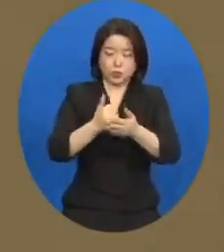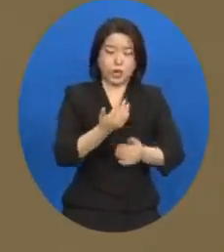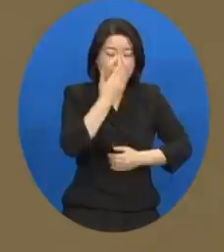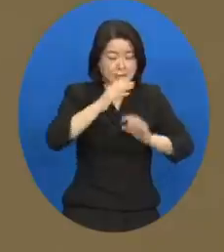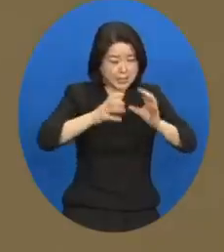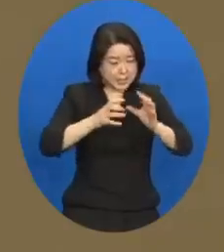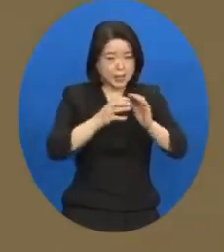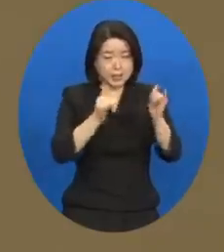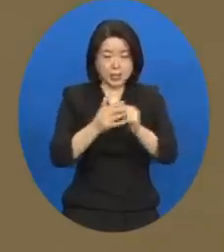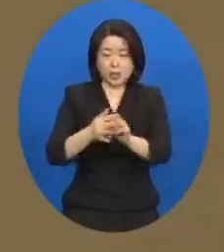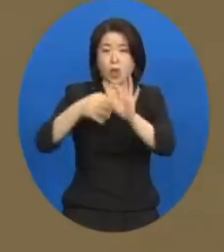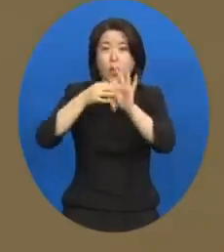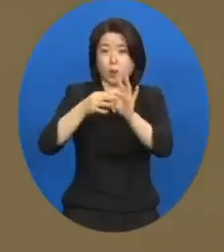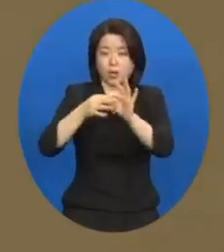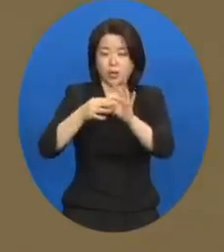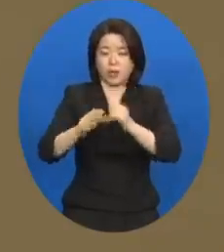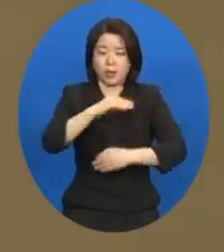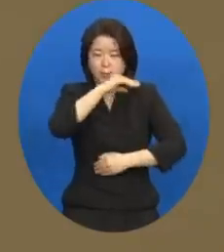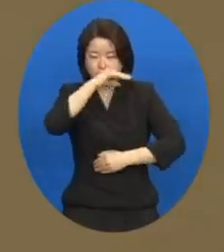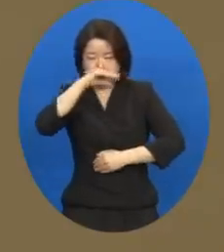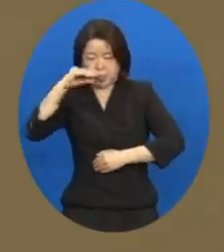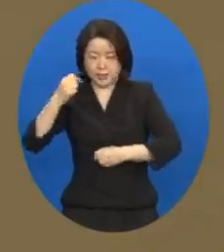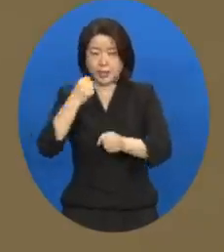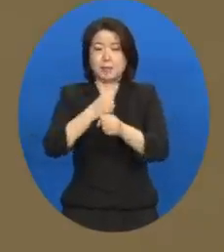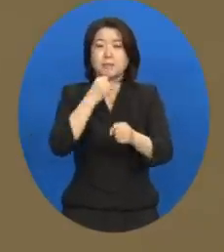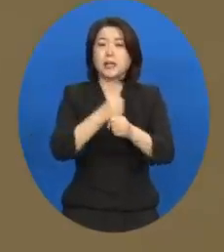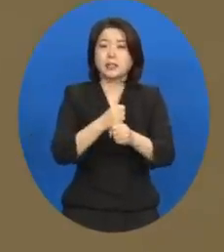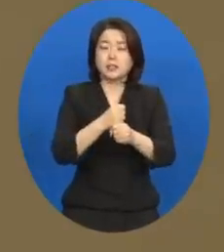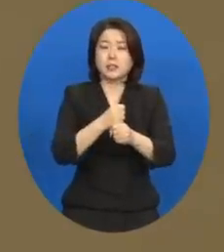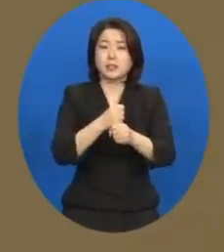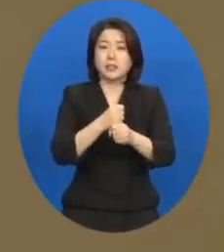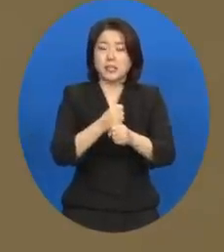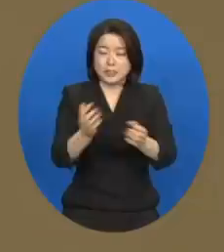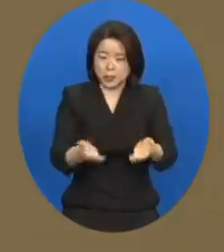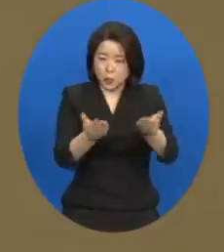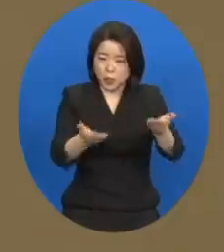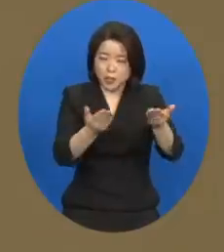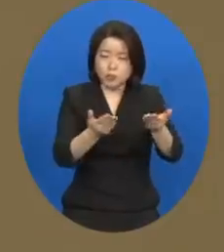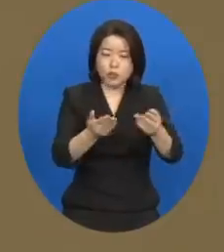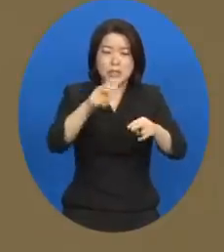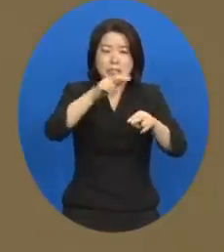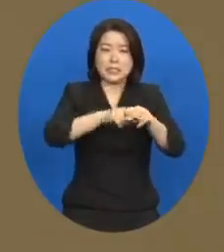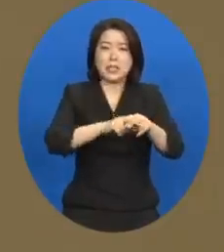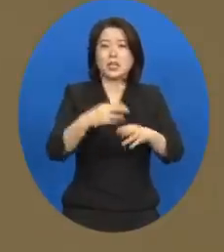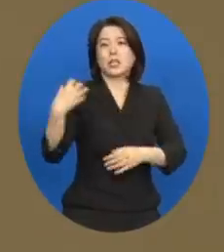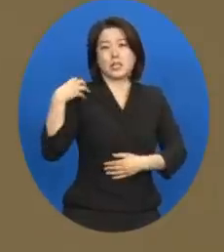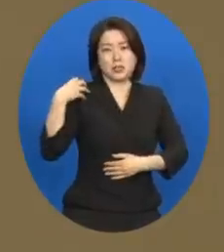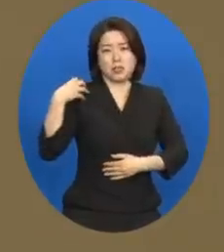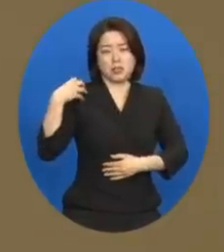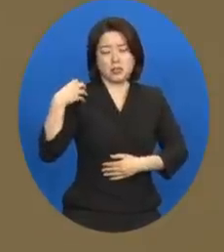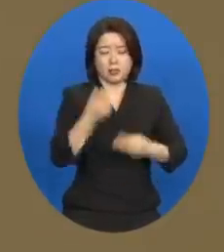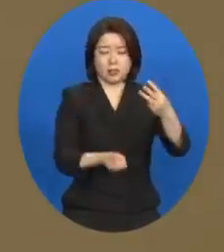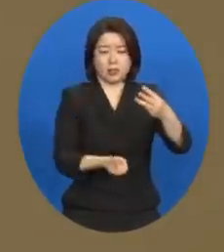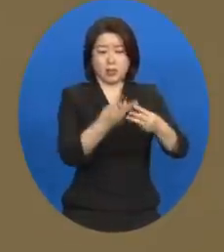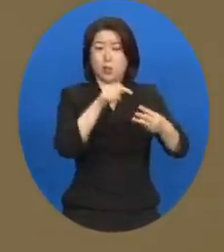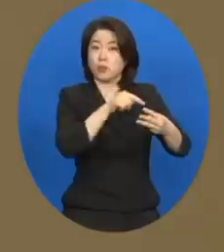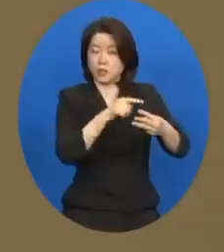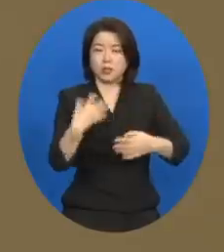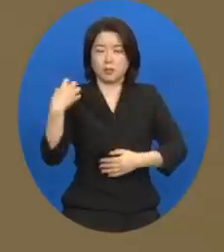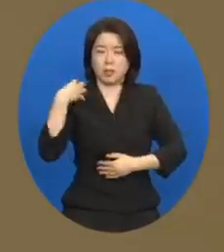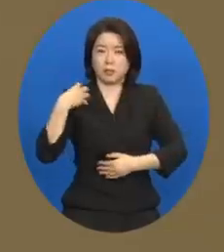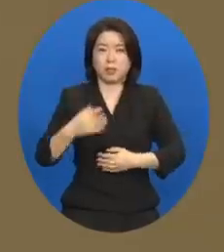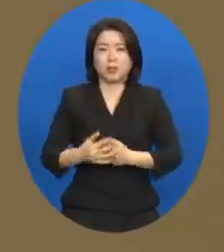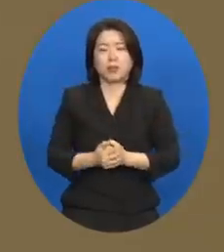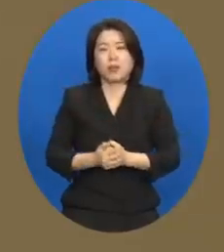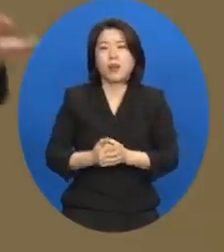하나님과의 관계를 올바르게 만들어주는 그런 직책을 레위 지파가 맡았기 때문입니다. 그래서